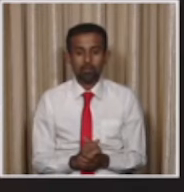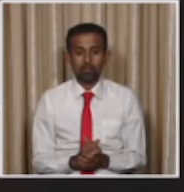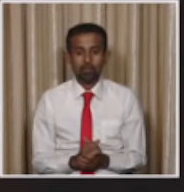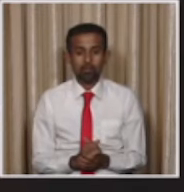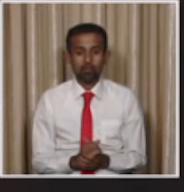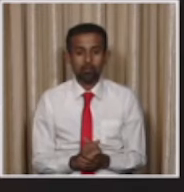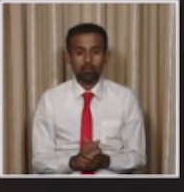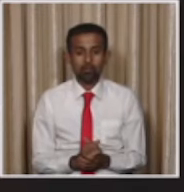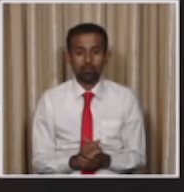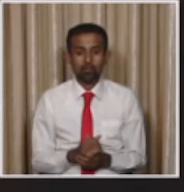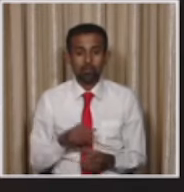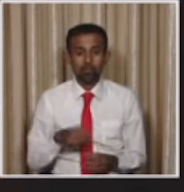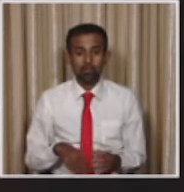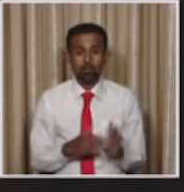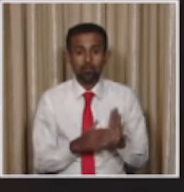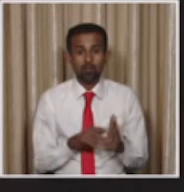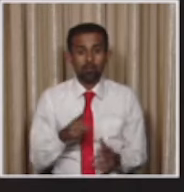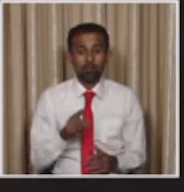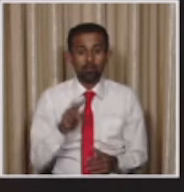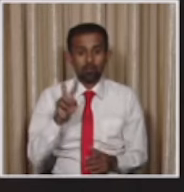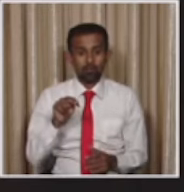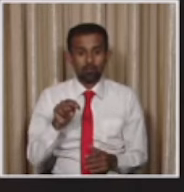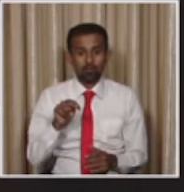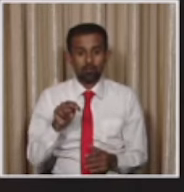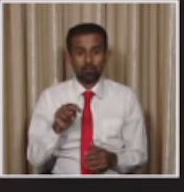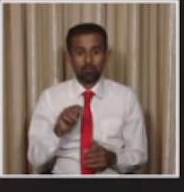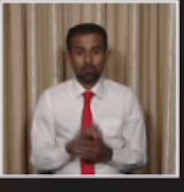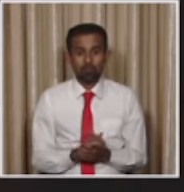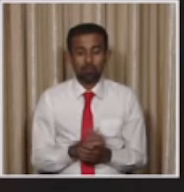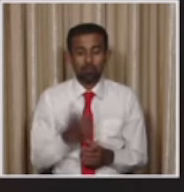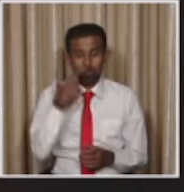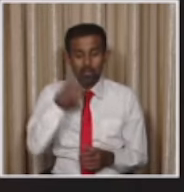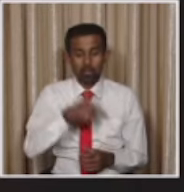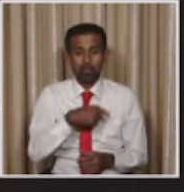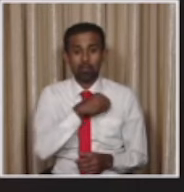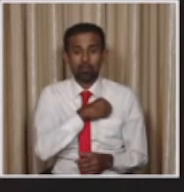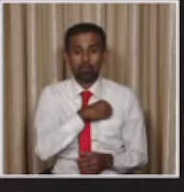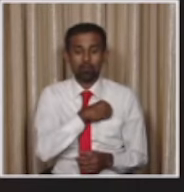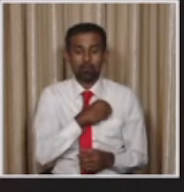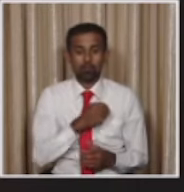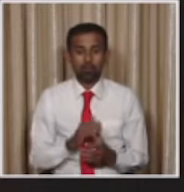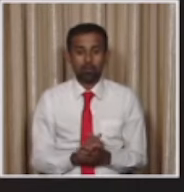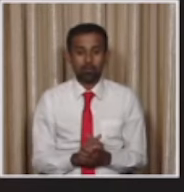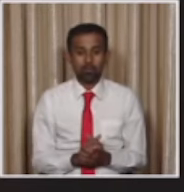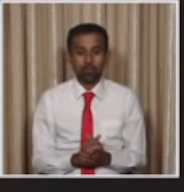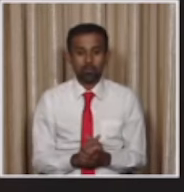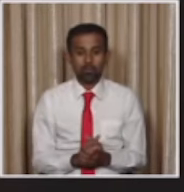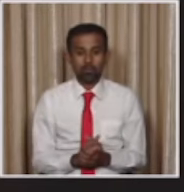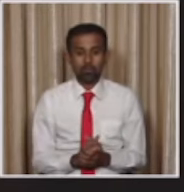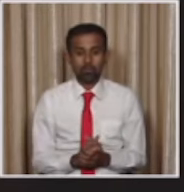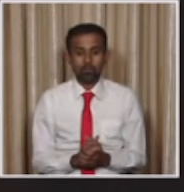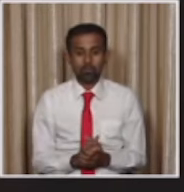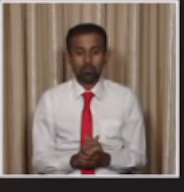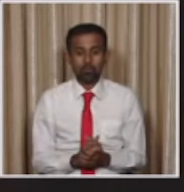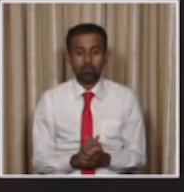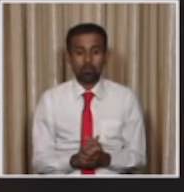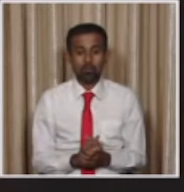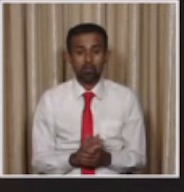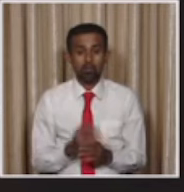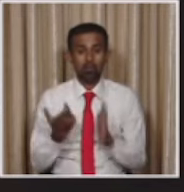බිලියන් 100 රුපියල් බිලියන් 120ක් ඉන්ධන වලින් ලාභයි මේකට තමයි කියන්නේ අර රෝමයේ ගිනි